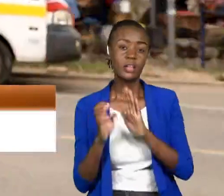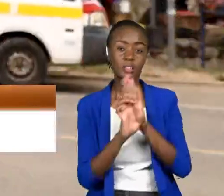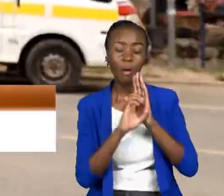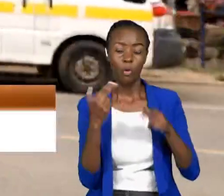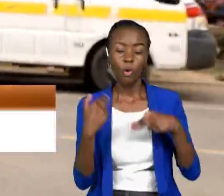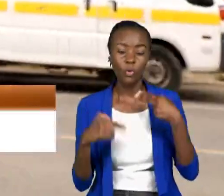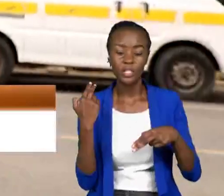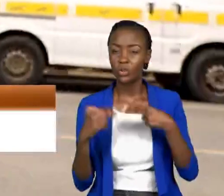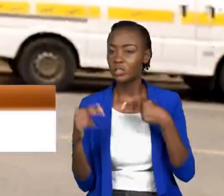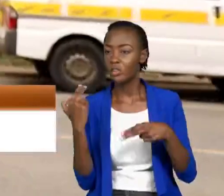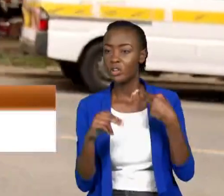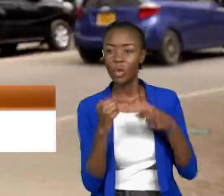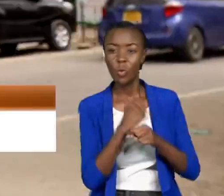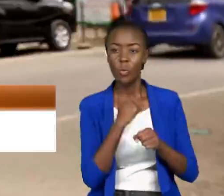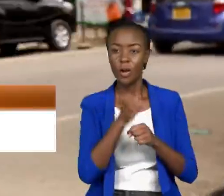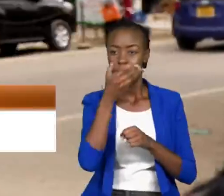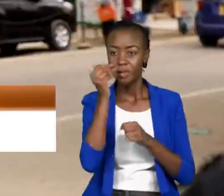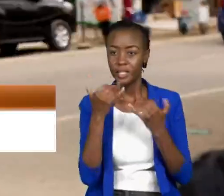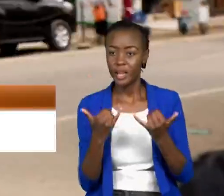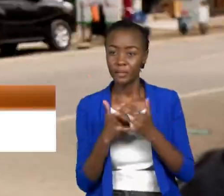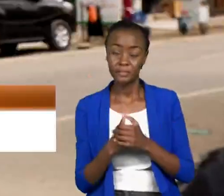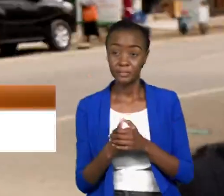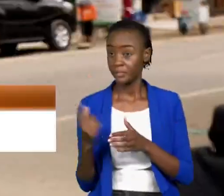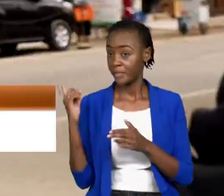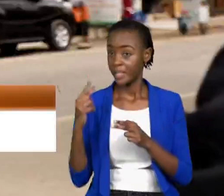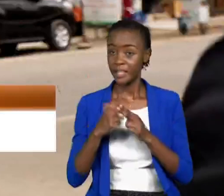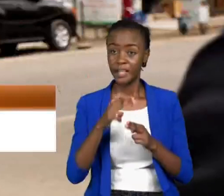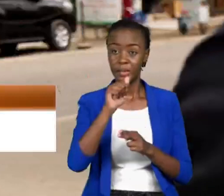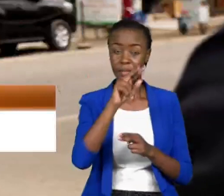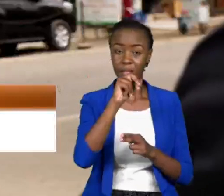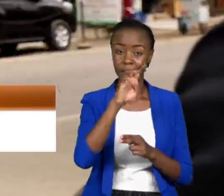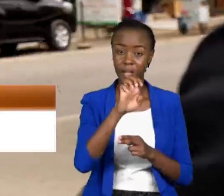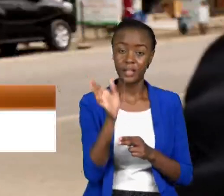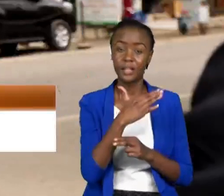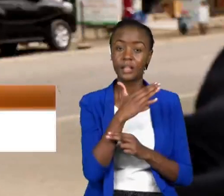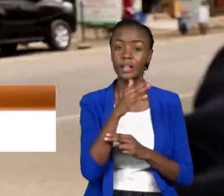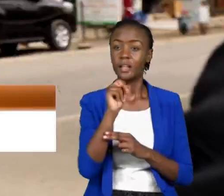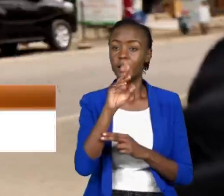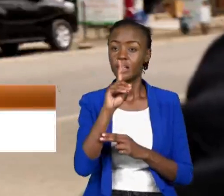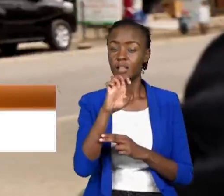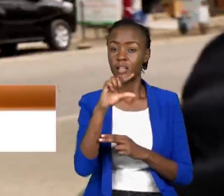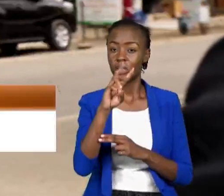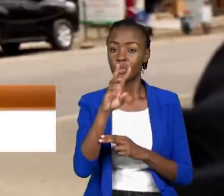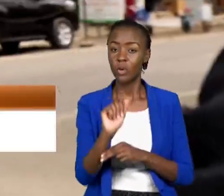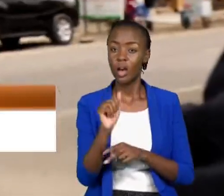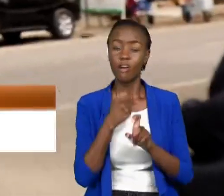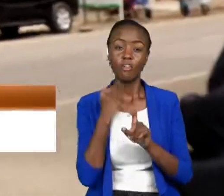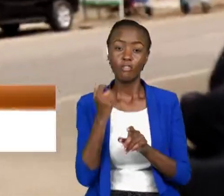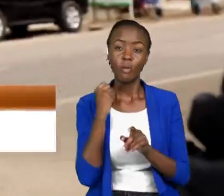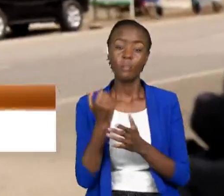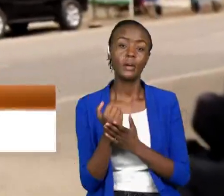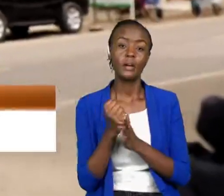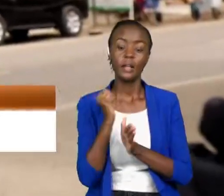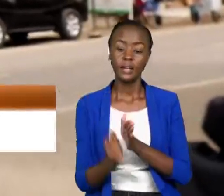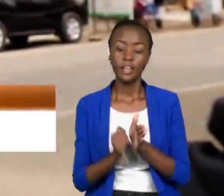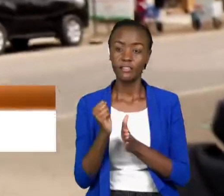least kazi saa hizi iko sawa. Naitwa Ann Dego from Naivasha. Na tunashukuru vile